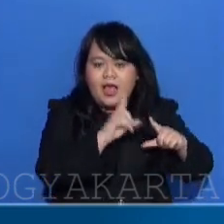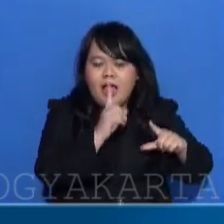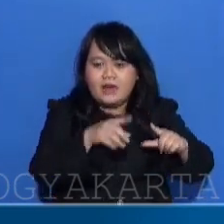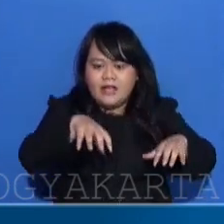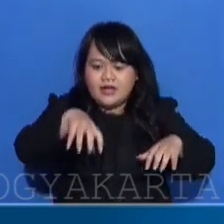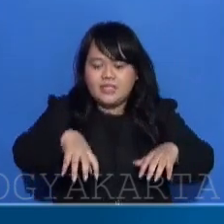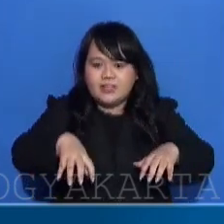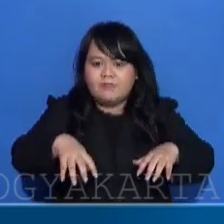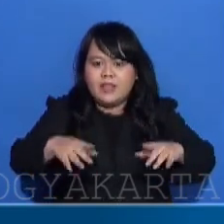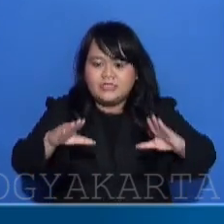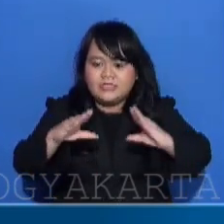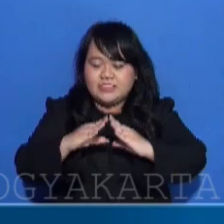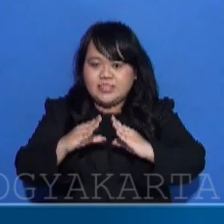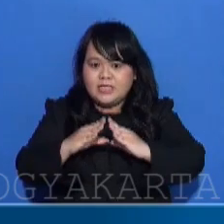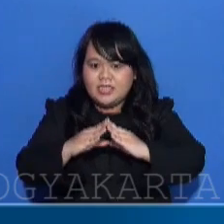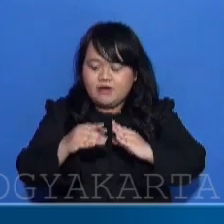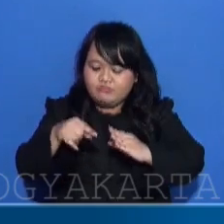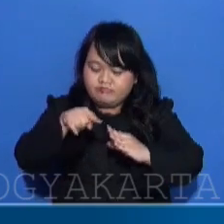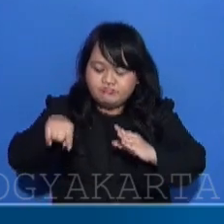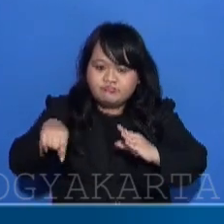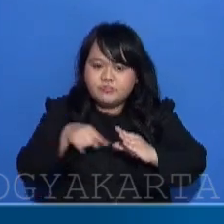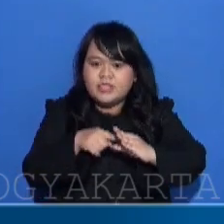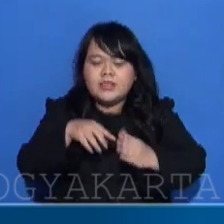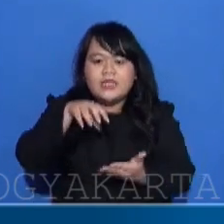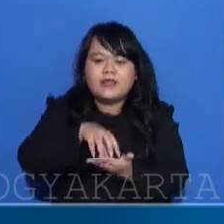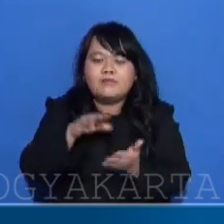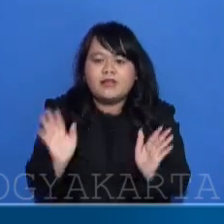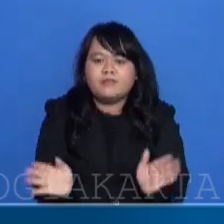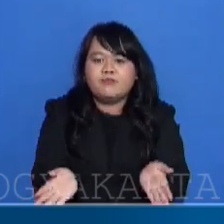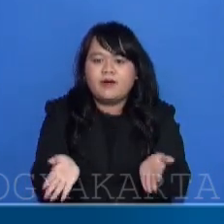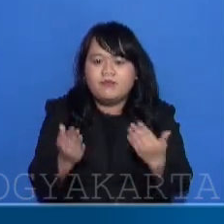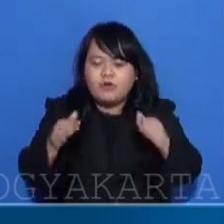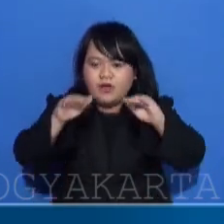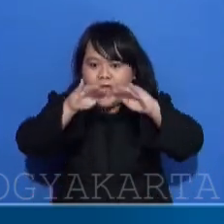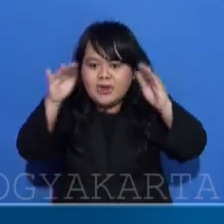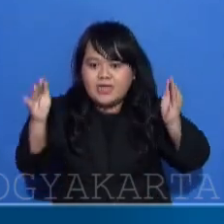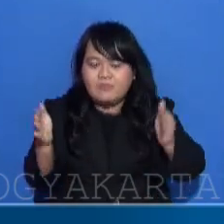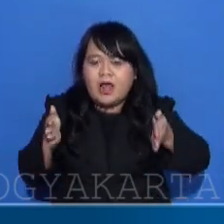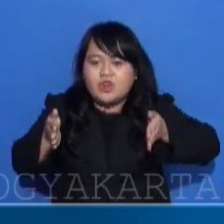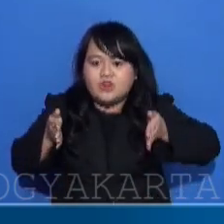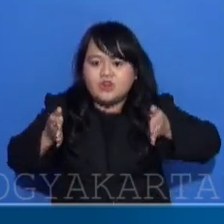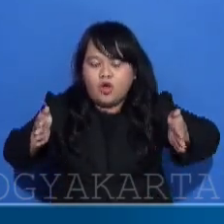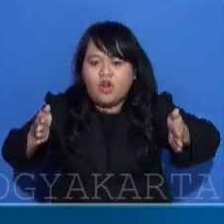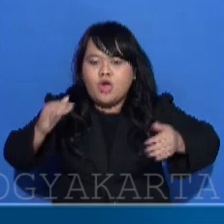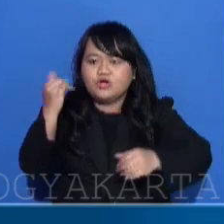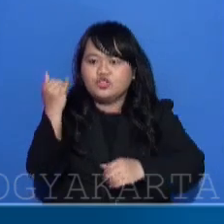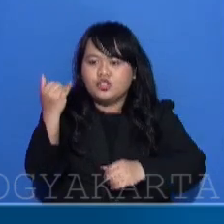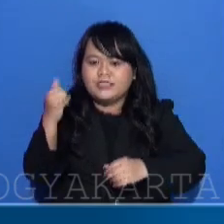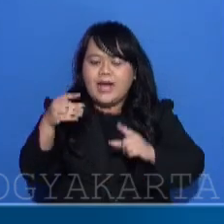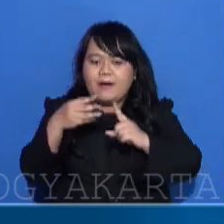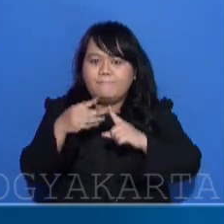berada di kawasan Segitiga Emas Sentolo yang akan menjadi lokasi pembangunan Gerbang Tol Solo Jogja Bawen